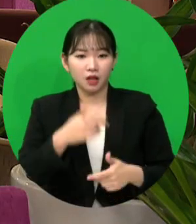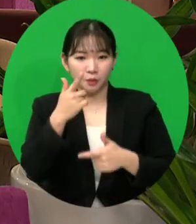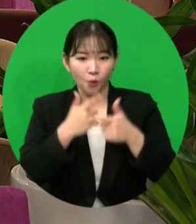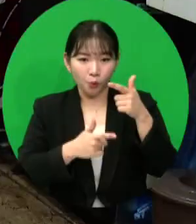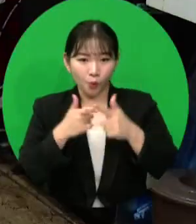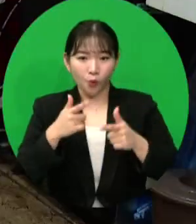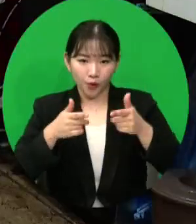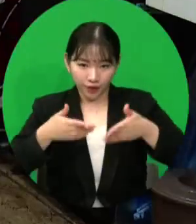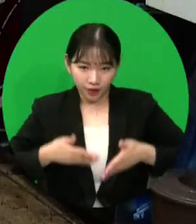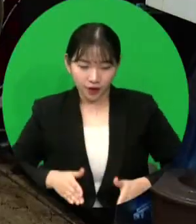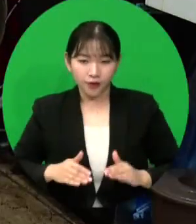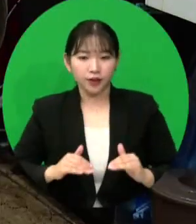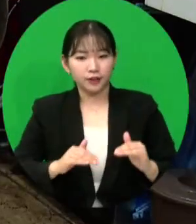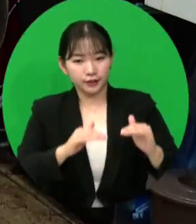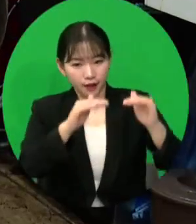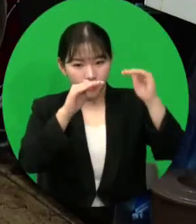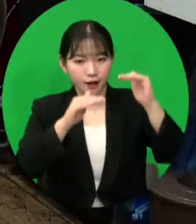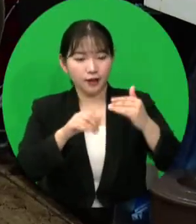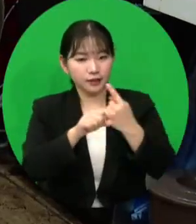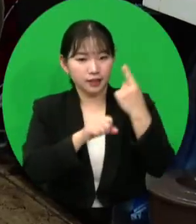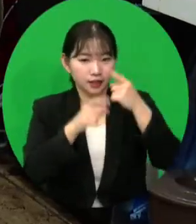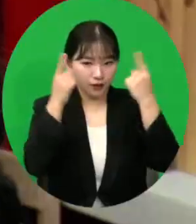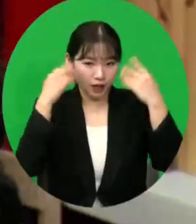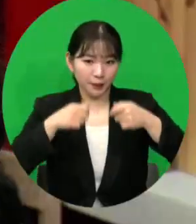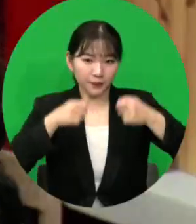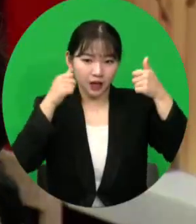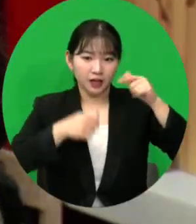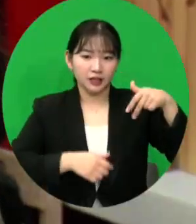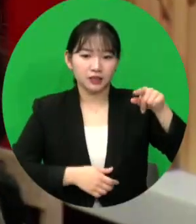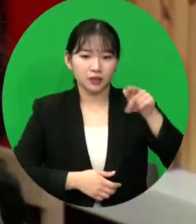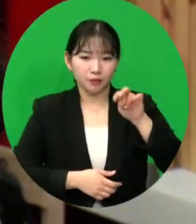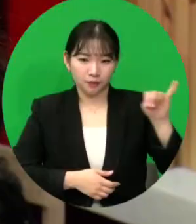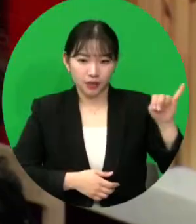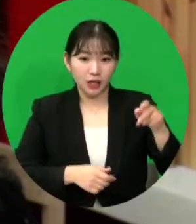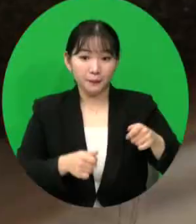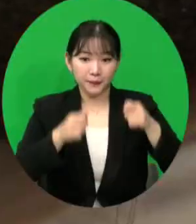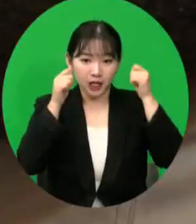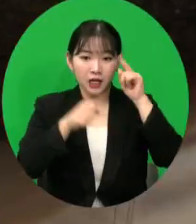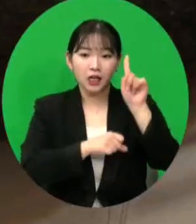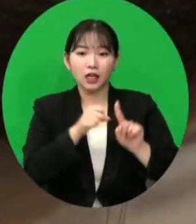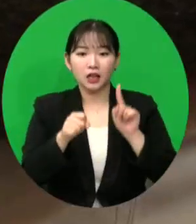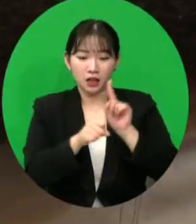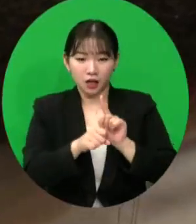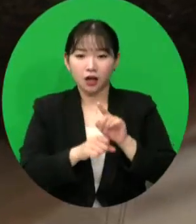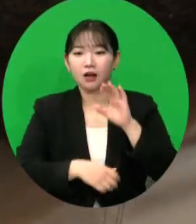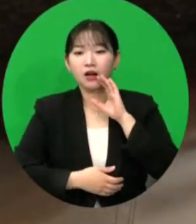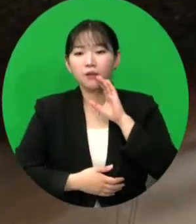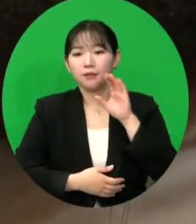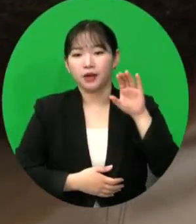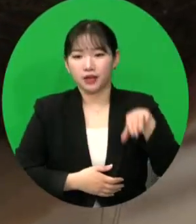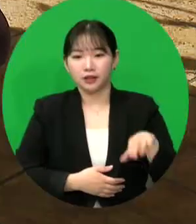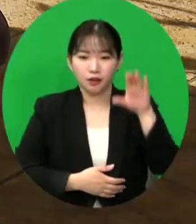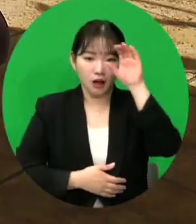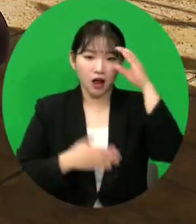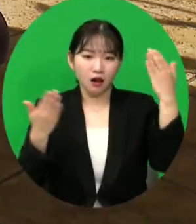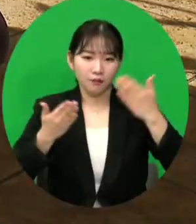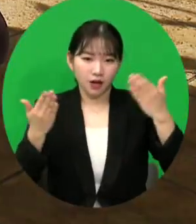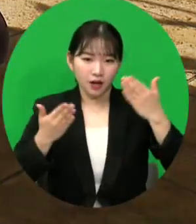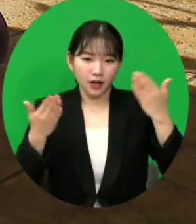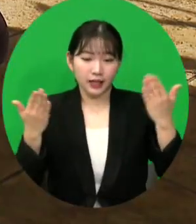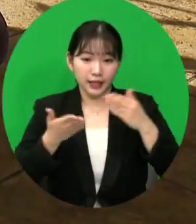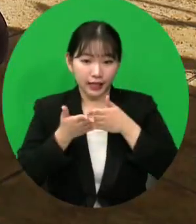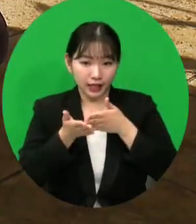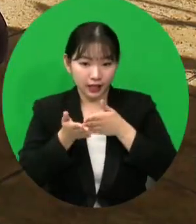목포에서 나고 자라 지난해 대학을 졸업한 한정미 씨. 졸업한 지 1년째 카페에서 아르바이트를 하면서 취업